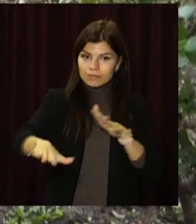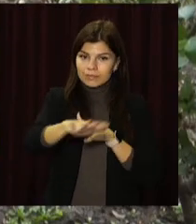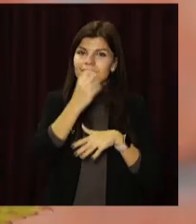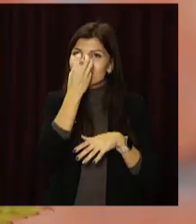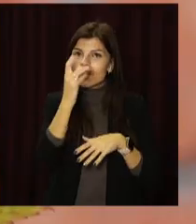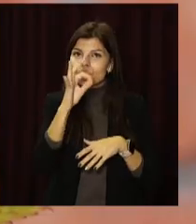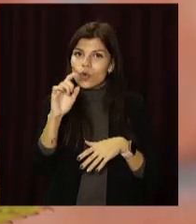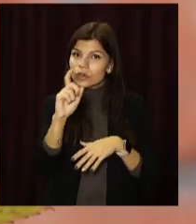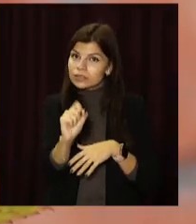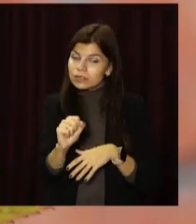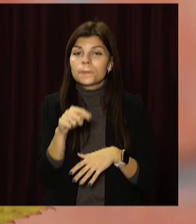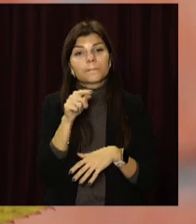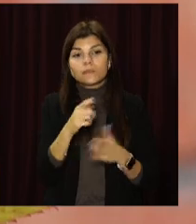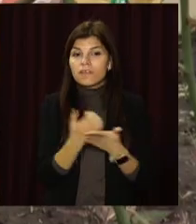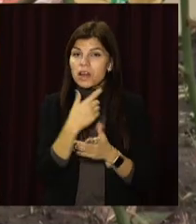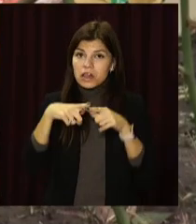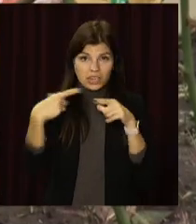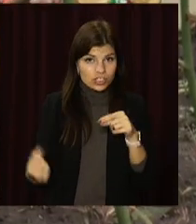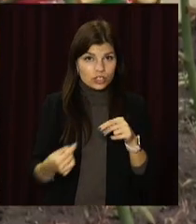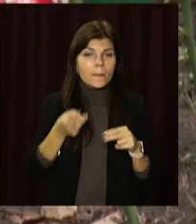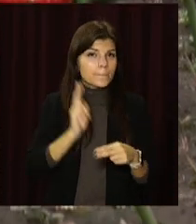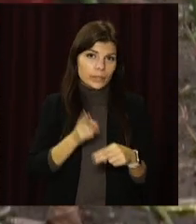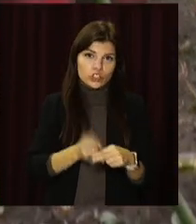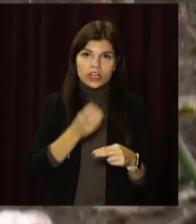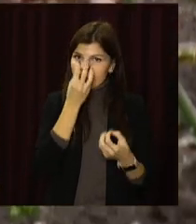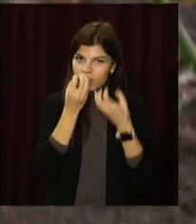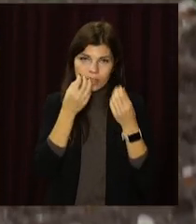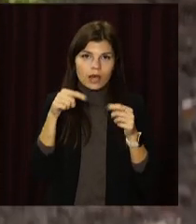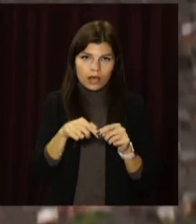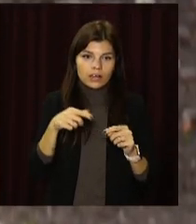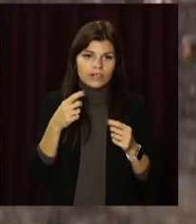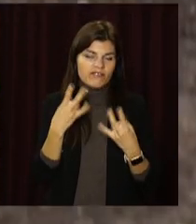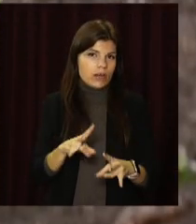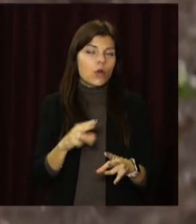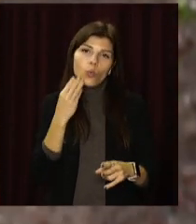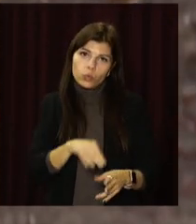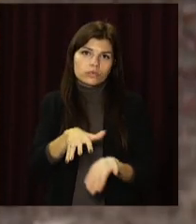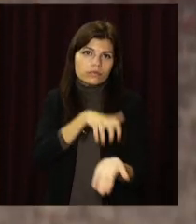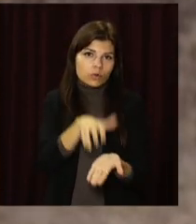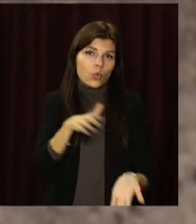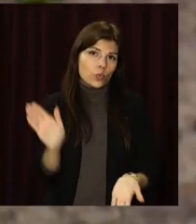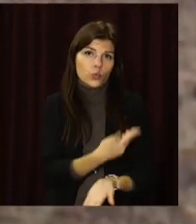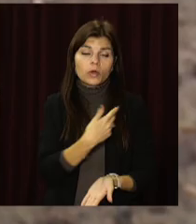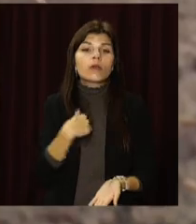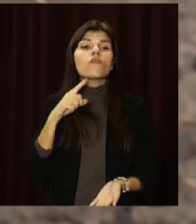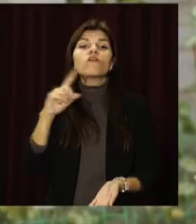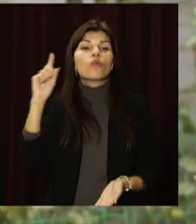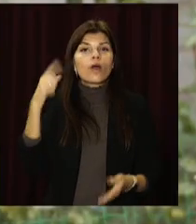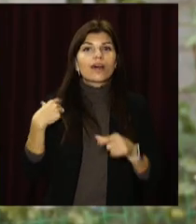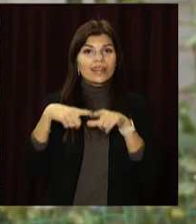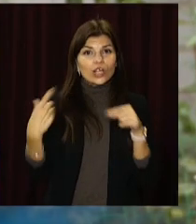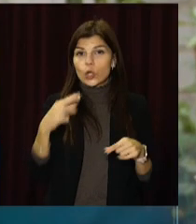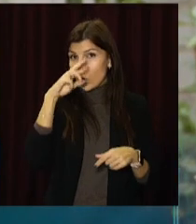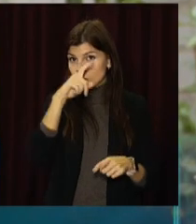троян. Переконана, неприбране листя тільки зашкодить квітам. Лучше їх обирати. Якби в тому році я зробила ошибку, я ставила